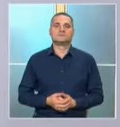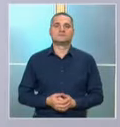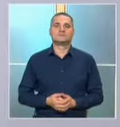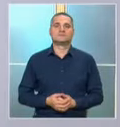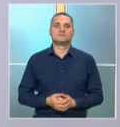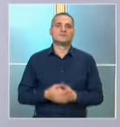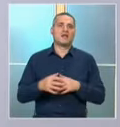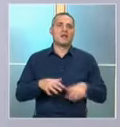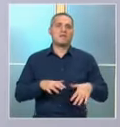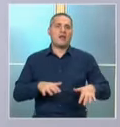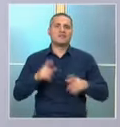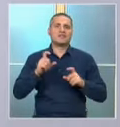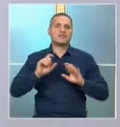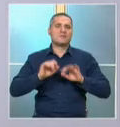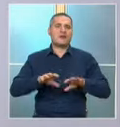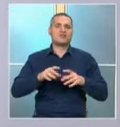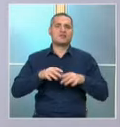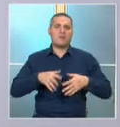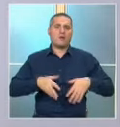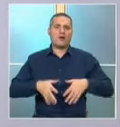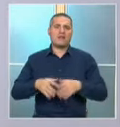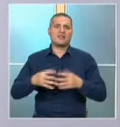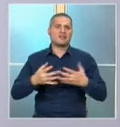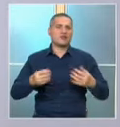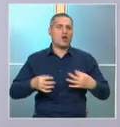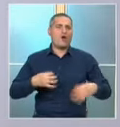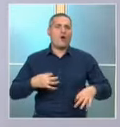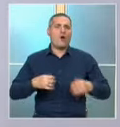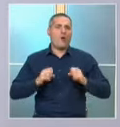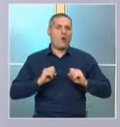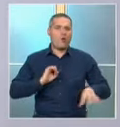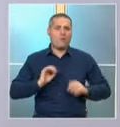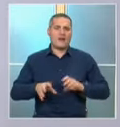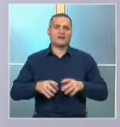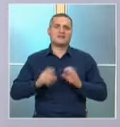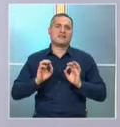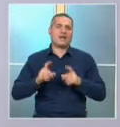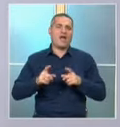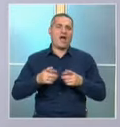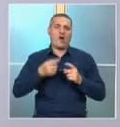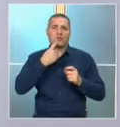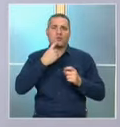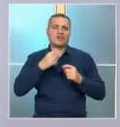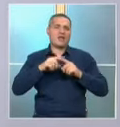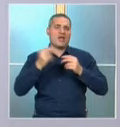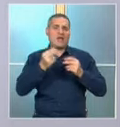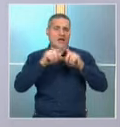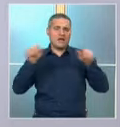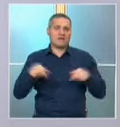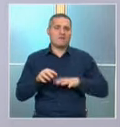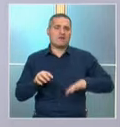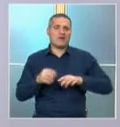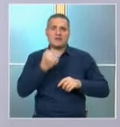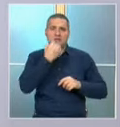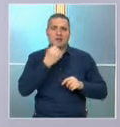Плаващи сметища по реките, преливащи от разнородни отпадъци дерета и пътища. Такава от години е картината в района